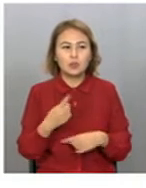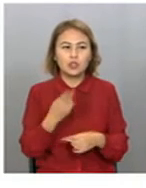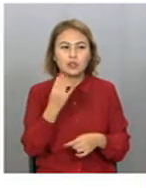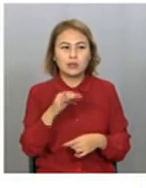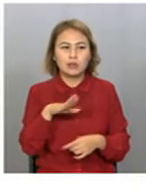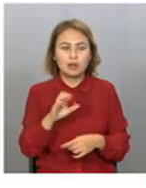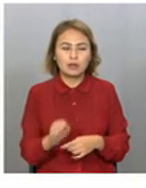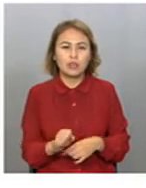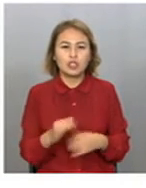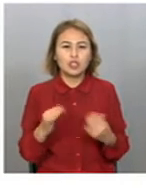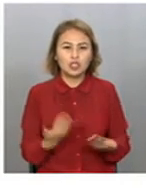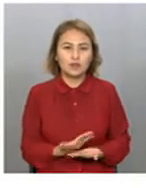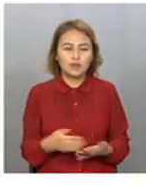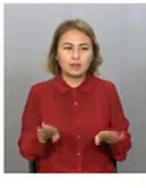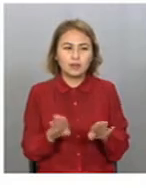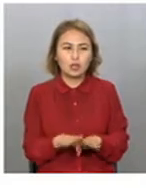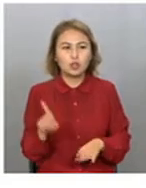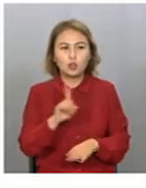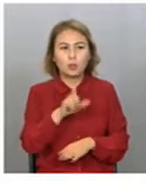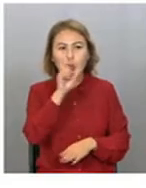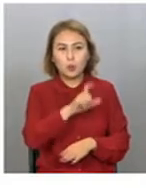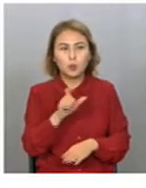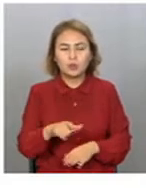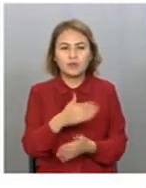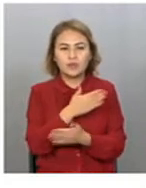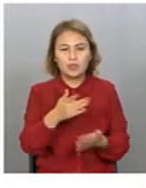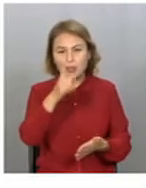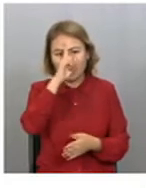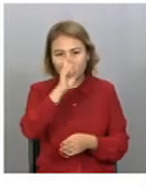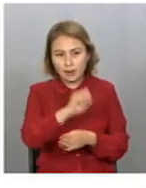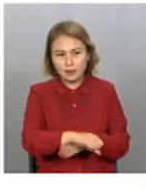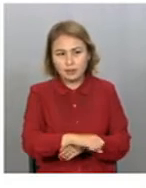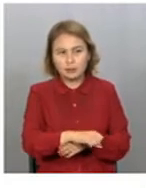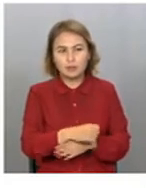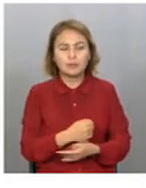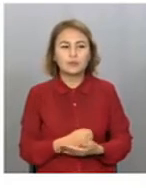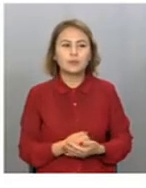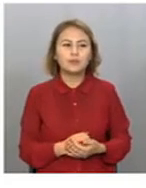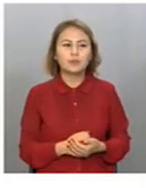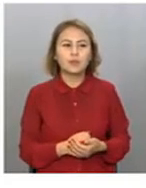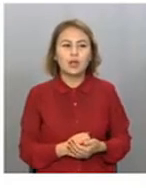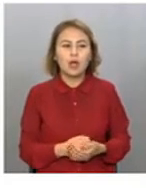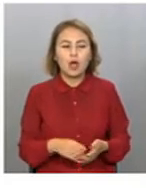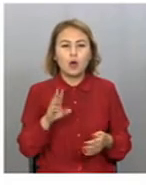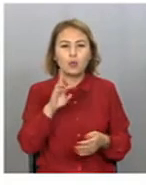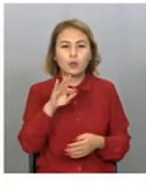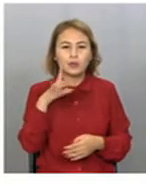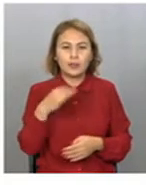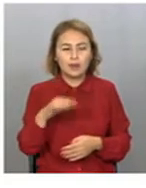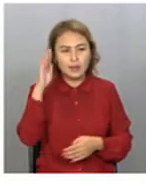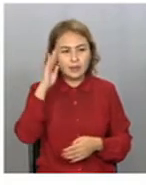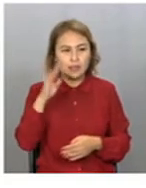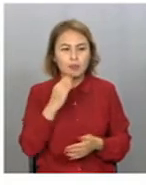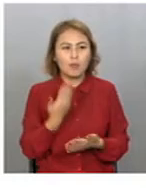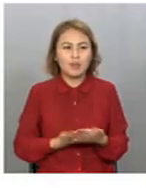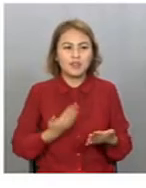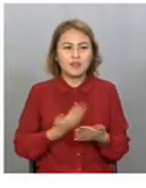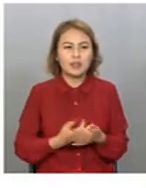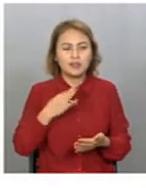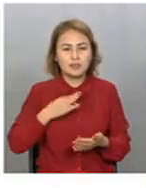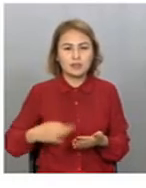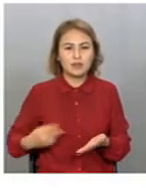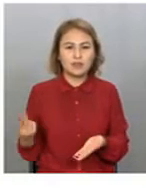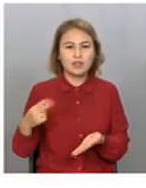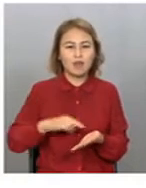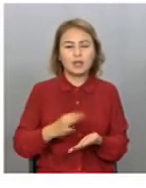цитата. «И живи так, чтобы люди тебе кланялись». Мудрый отец посоветовал сыну вставать